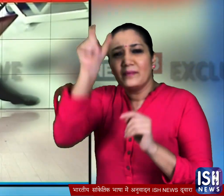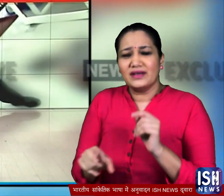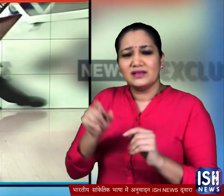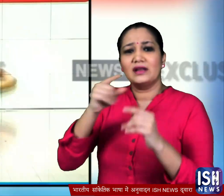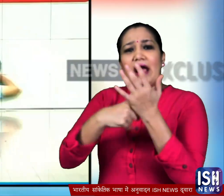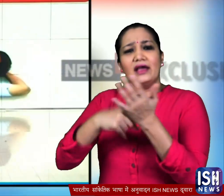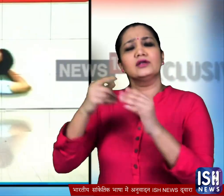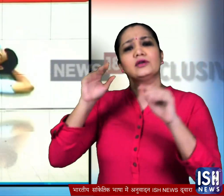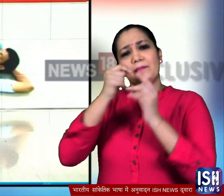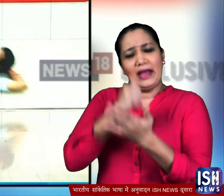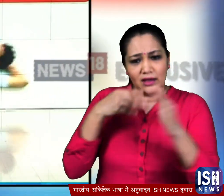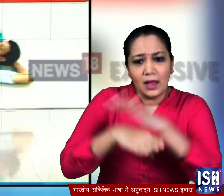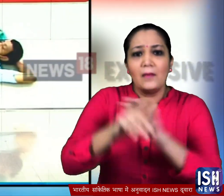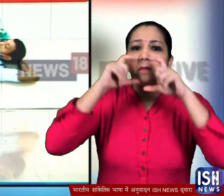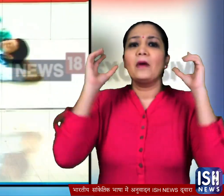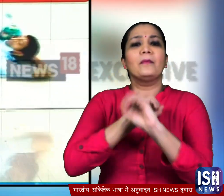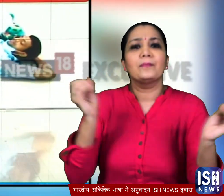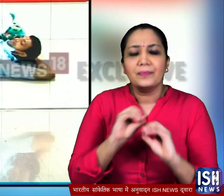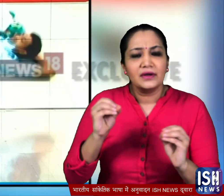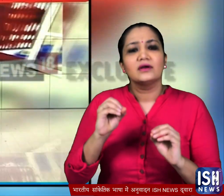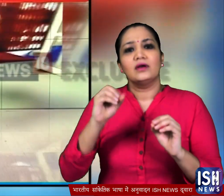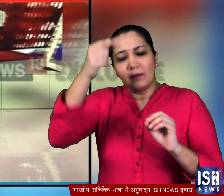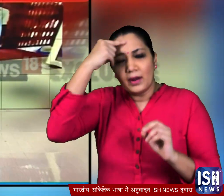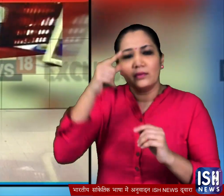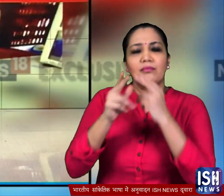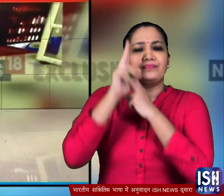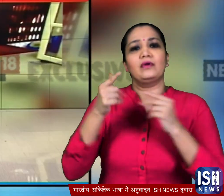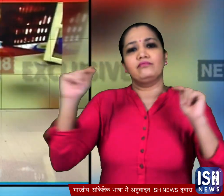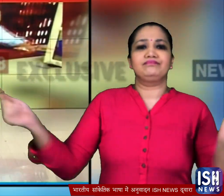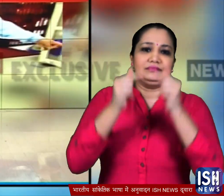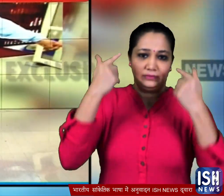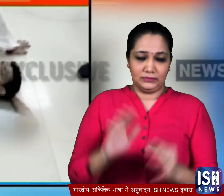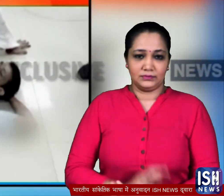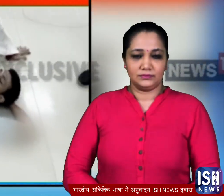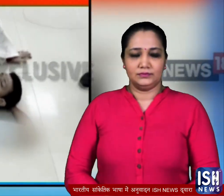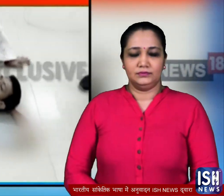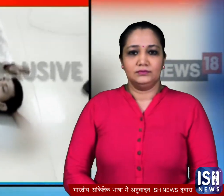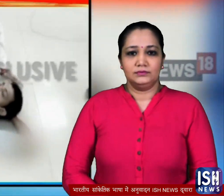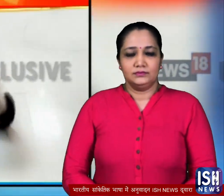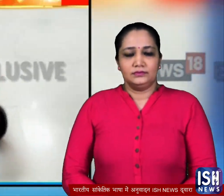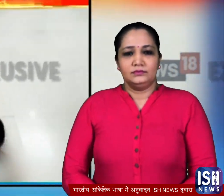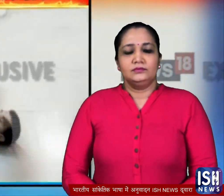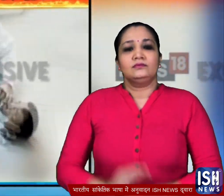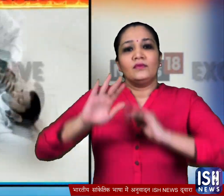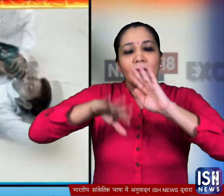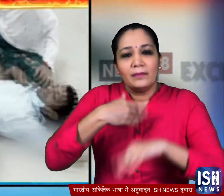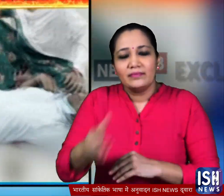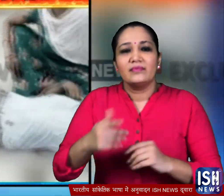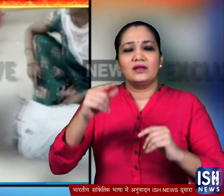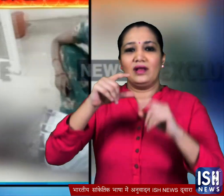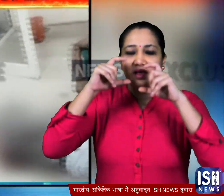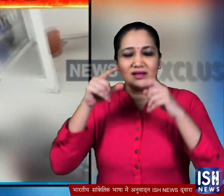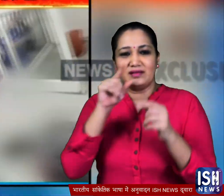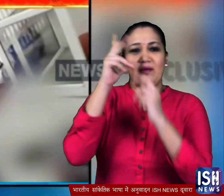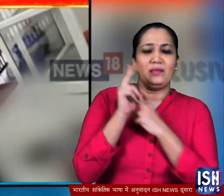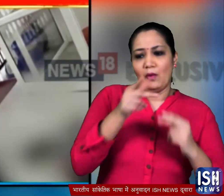बैंक आया था, लेकिन चेहरे पर मास्क लगाने की वजह से उसकी सिक्योरिटी गार्ड से बहस हो गई, जिसका अंजाम यह हुआ कि गार्ड ने